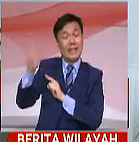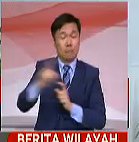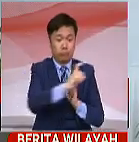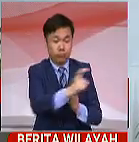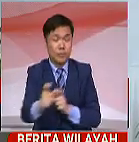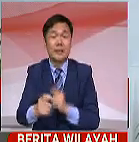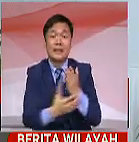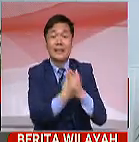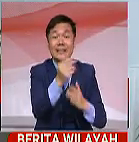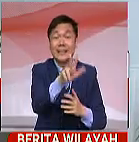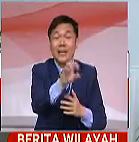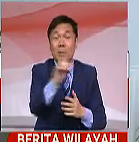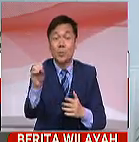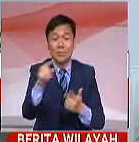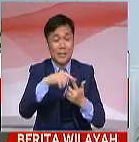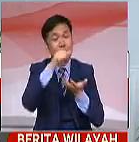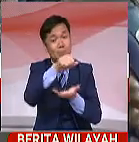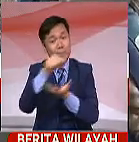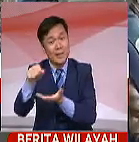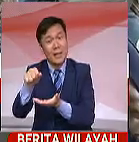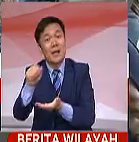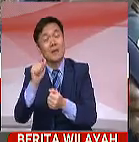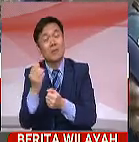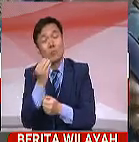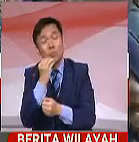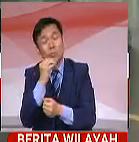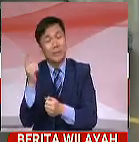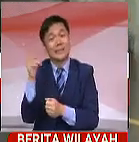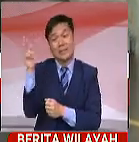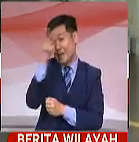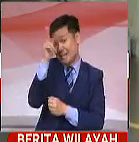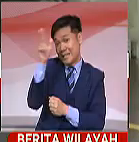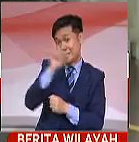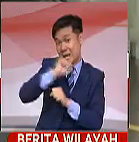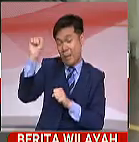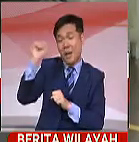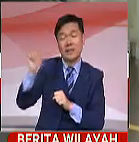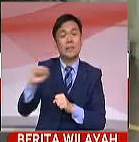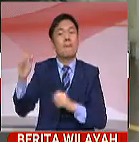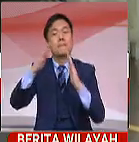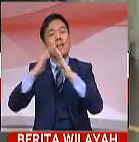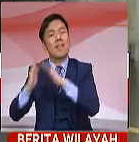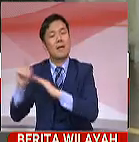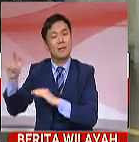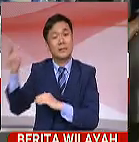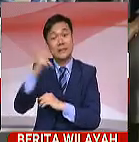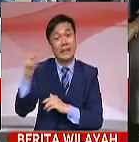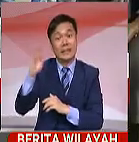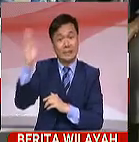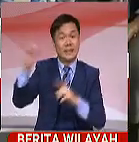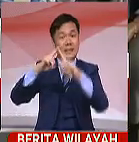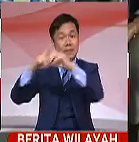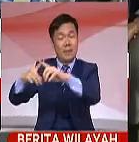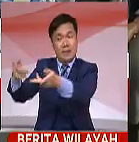prihatin RM300 dan bantuan bakul makanan COVID-19 Kerajaan Negeri Sabah peringkat Bandaraya Kota Kinabalu di Dewan Masyarakat